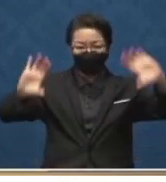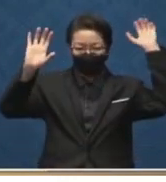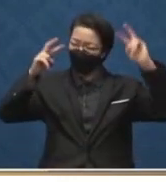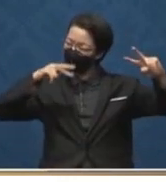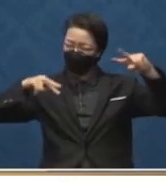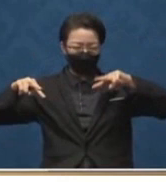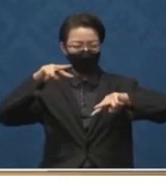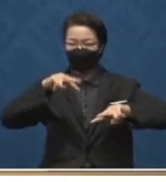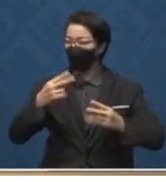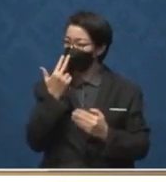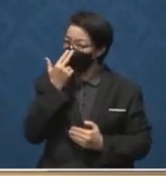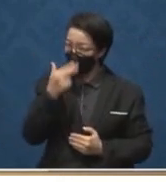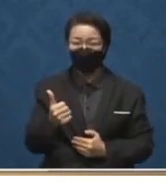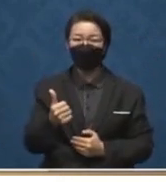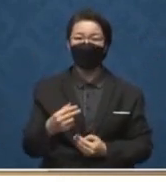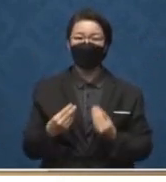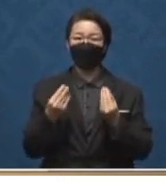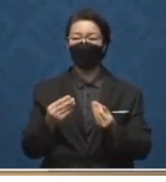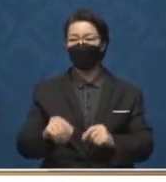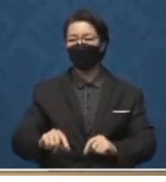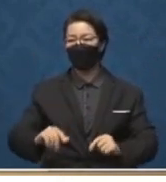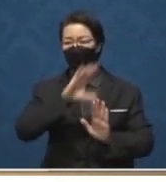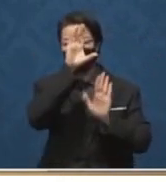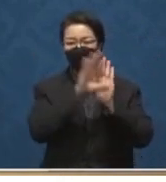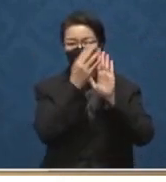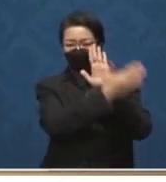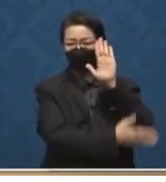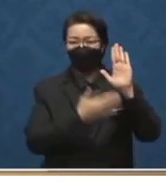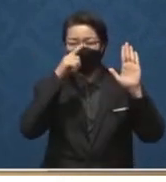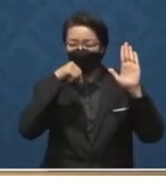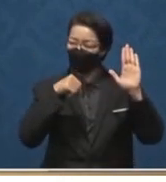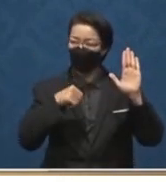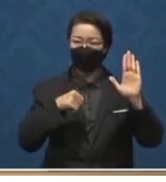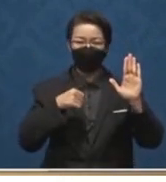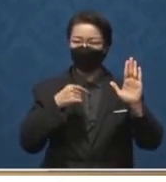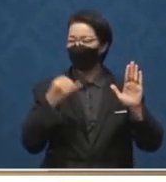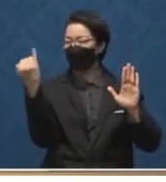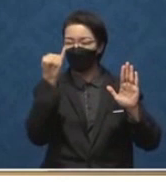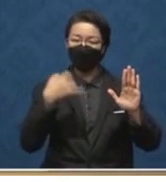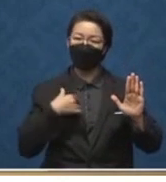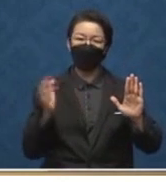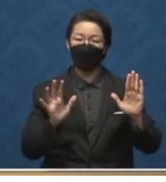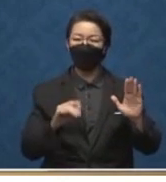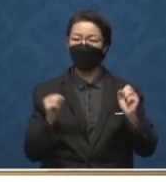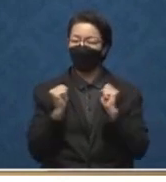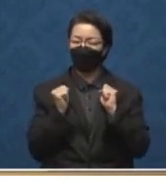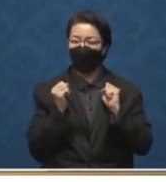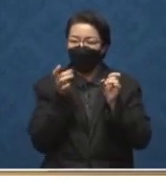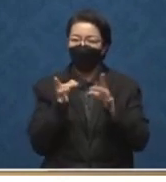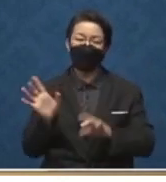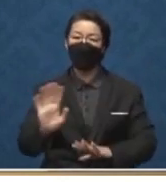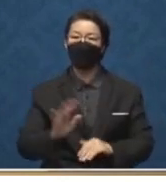อย่ดีเพื่อกppedLsblock of เขตทำให้ ชลมเที่ยวเกิความหวทราช